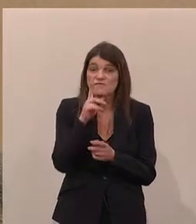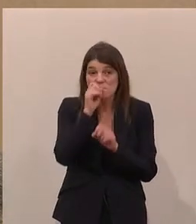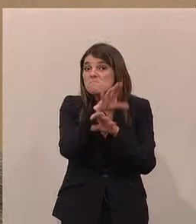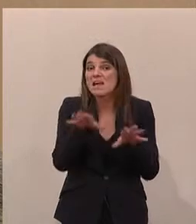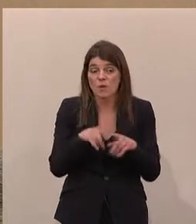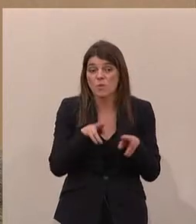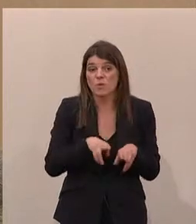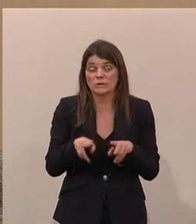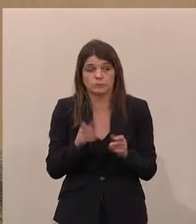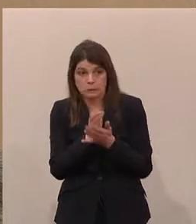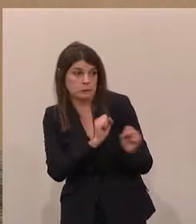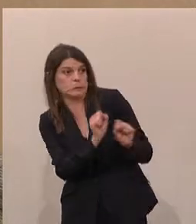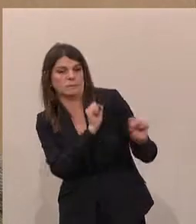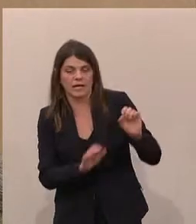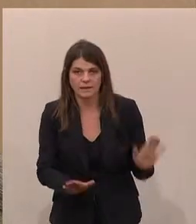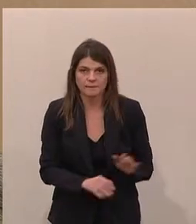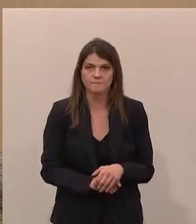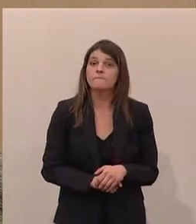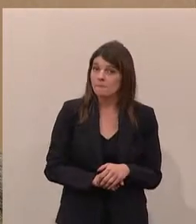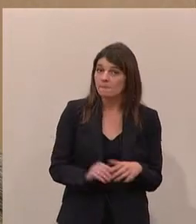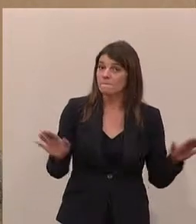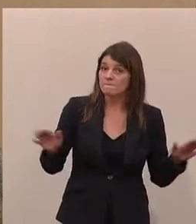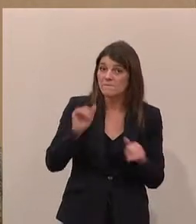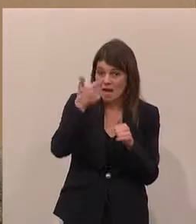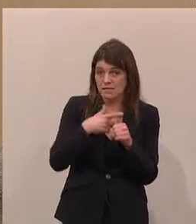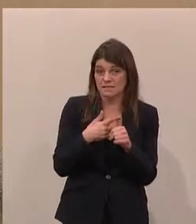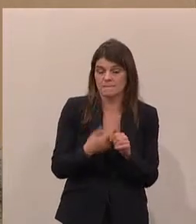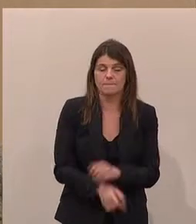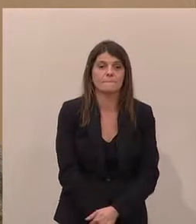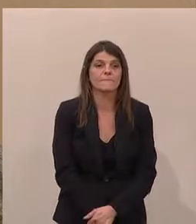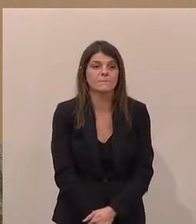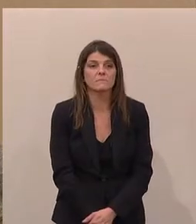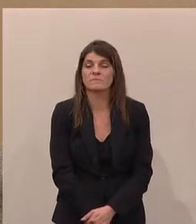und der Justiz zur Wehr setzen. Das ist das Erste.